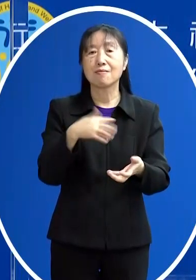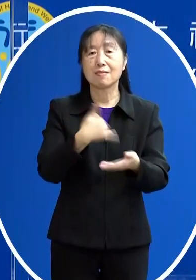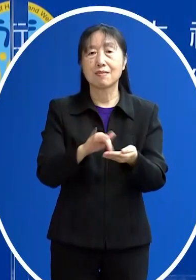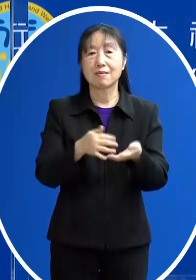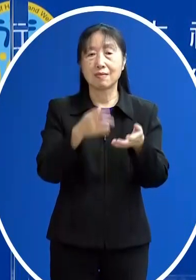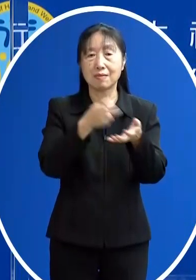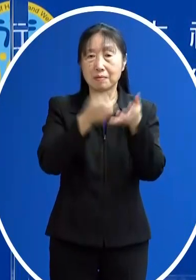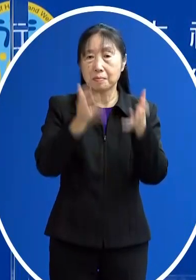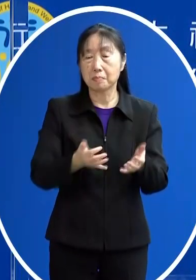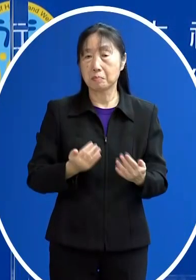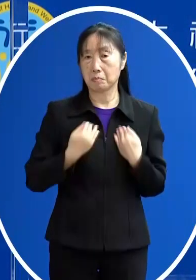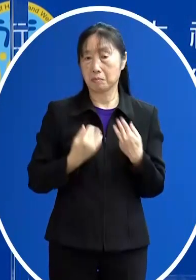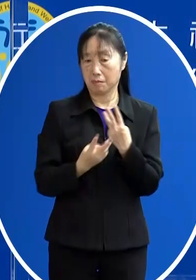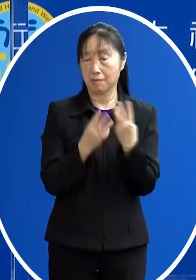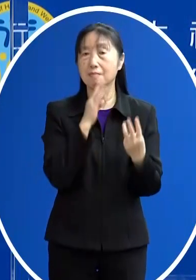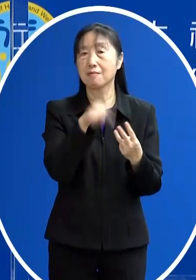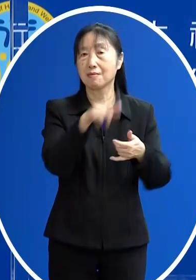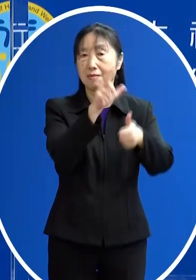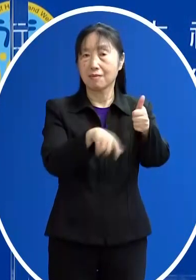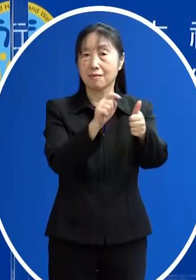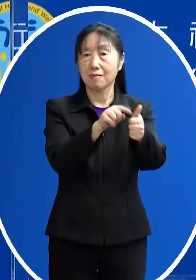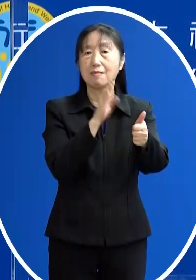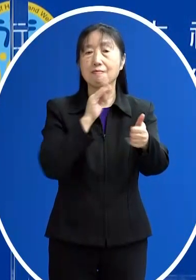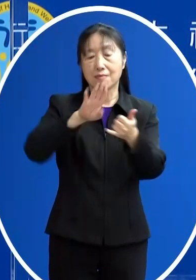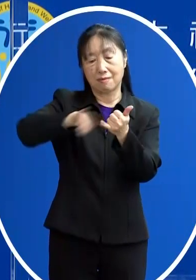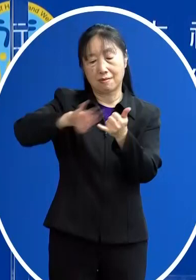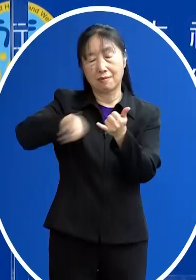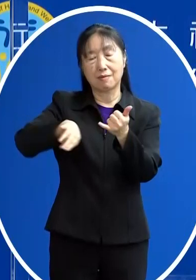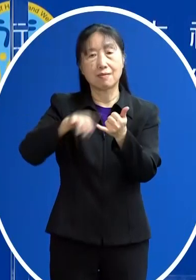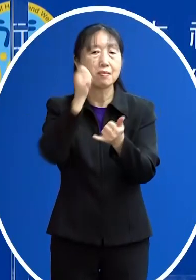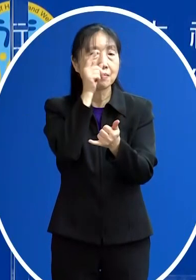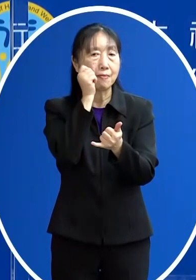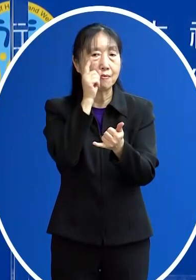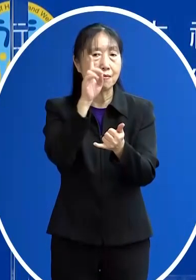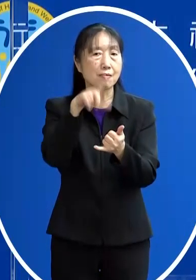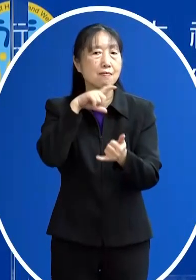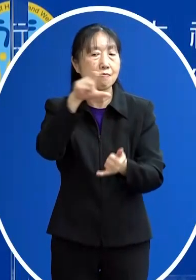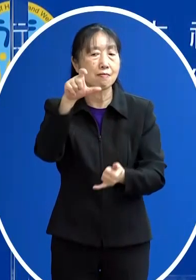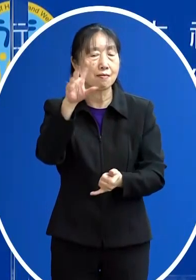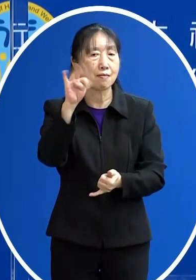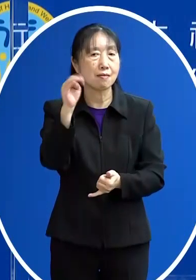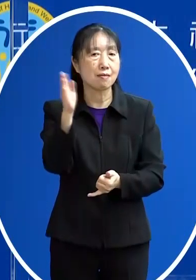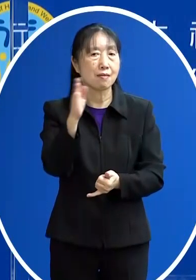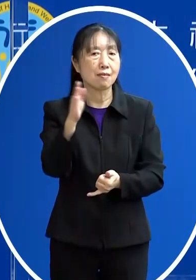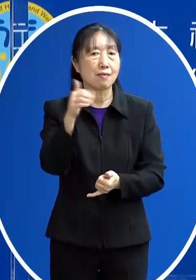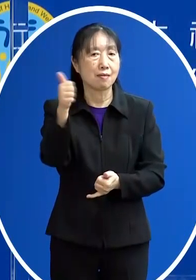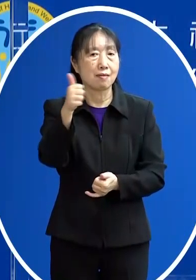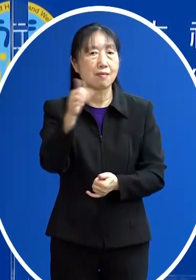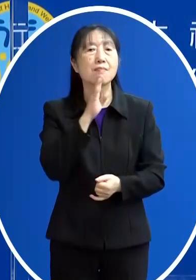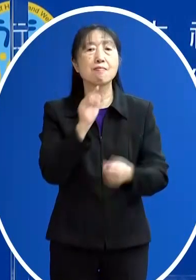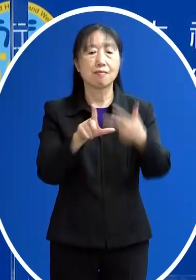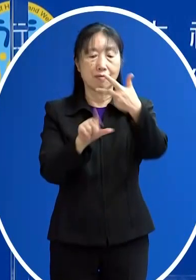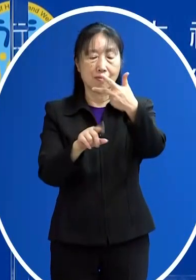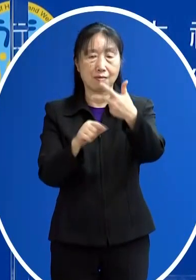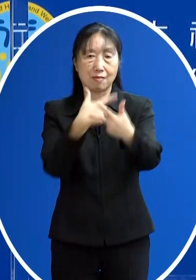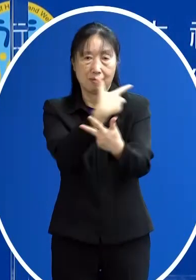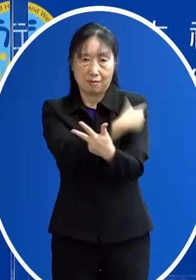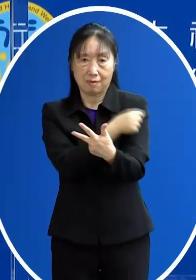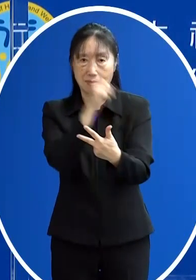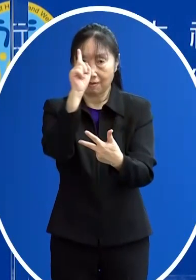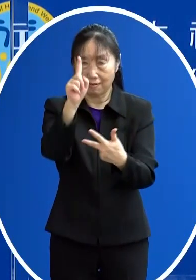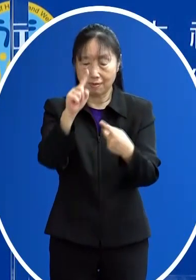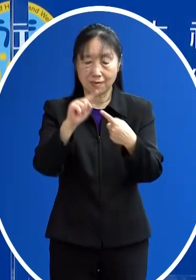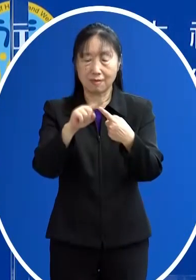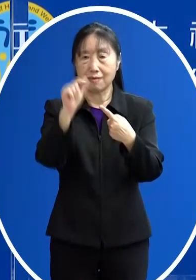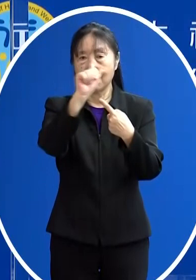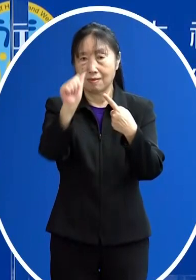炎。那这个个案的话，他是南部的，台南这边的一个60多岁的男性，在7月曾经接种过1剂